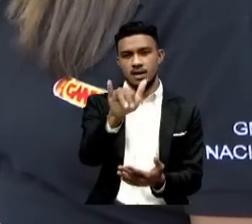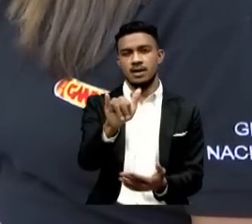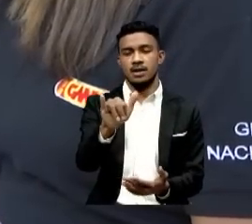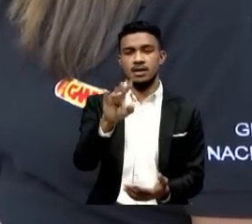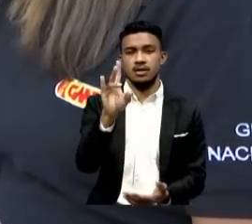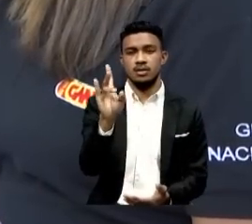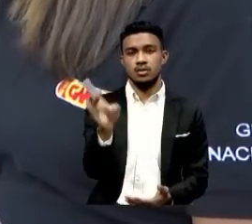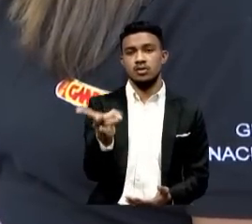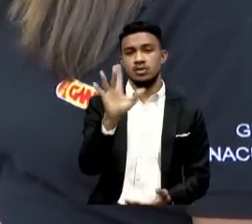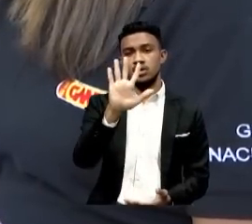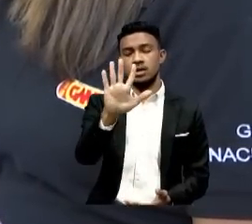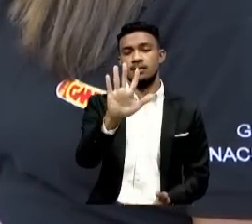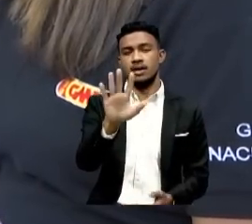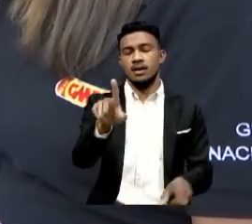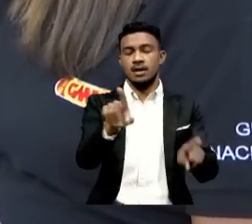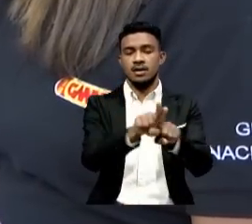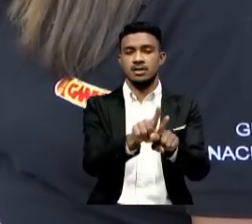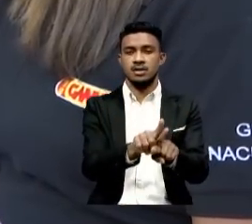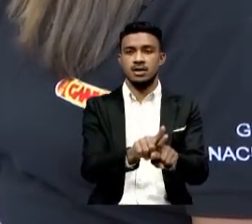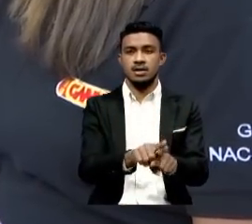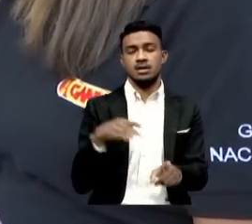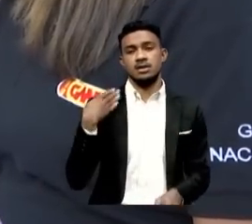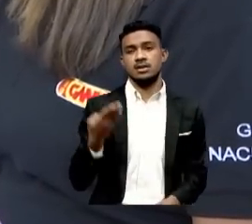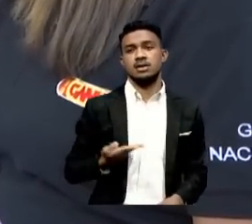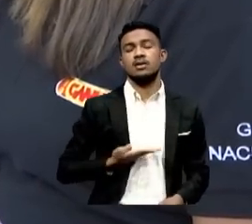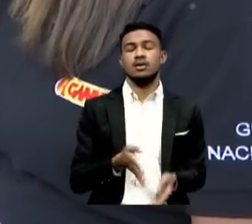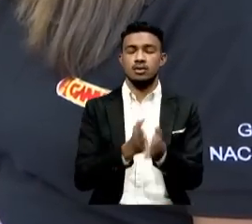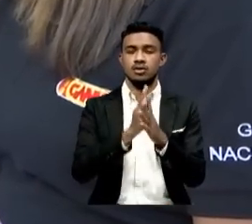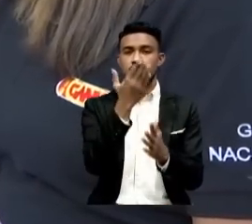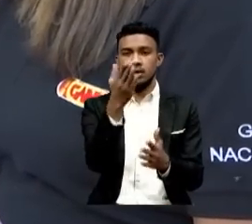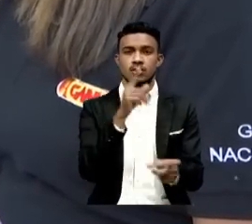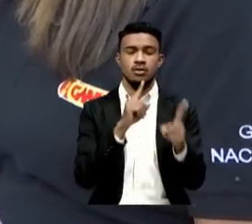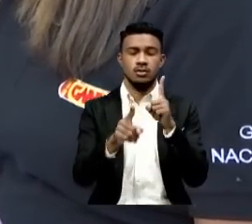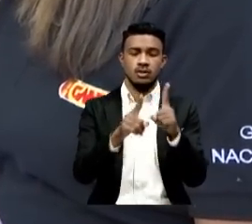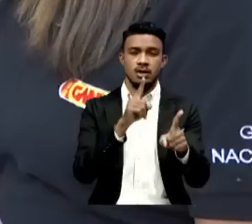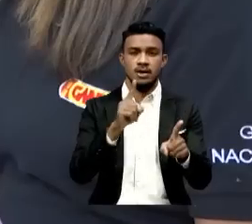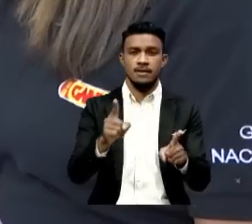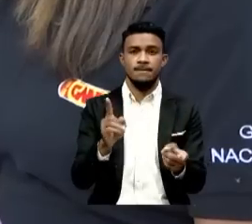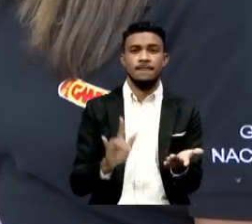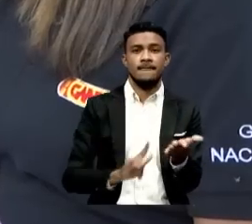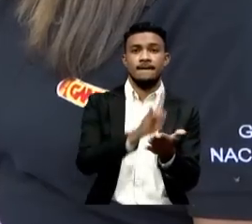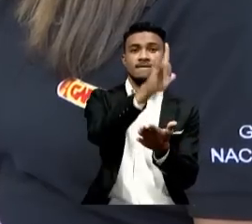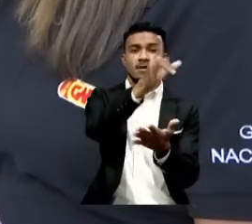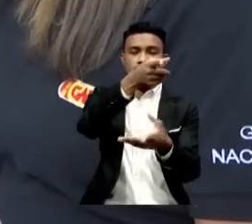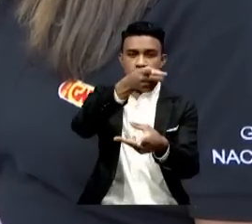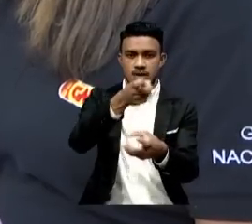hane sohi ne sinora sira husu ne akolirasi kedian. Abia unrega